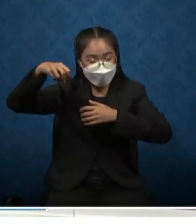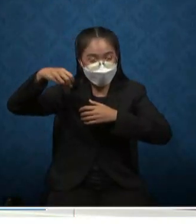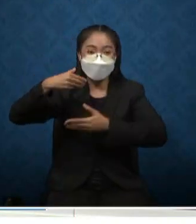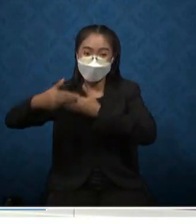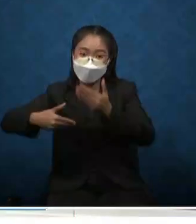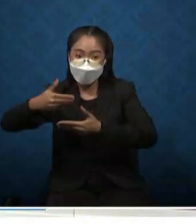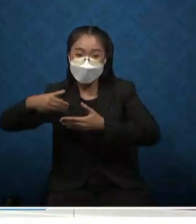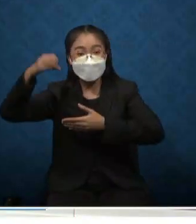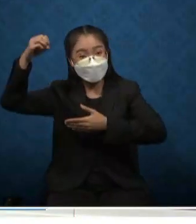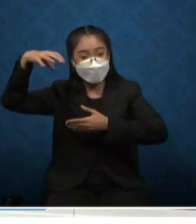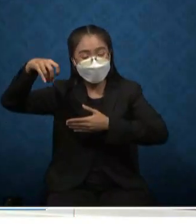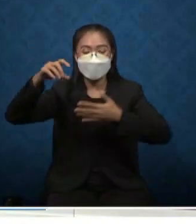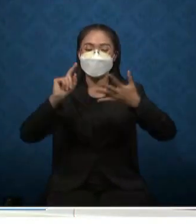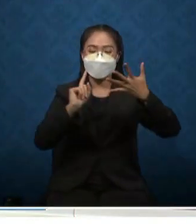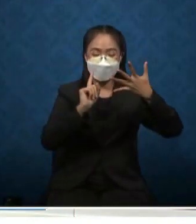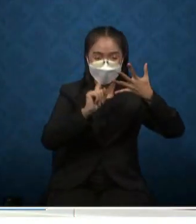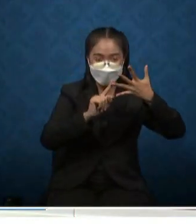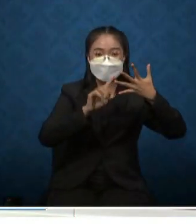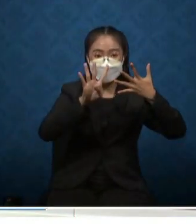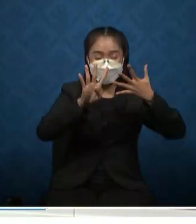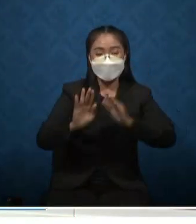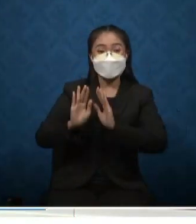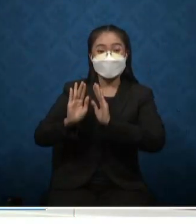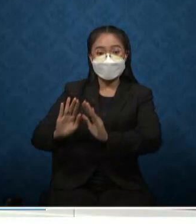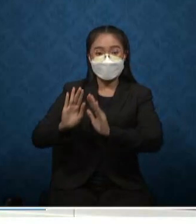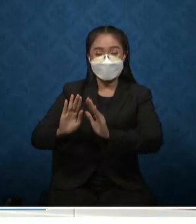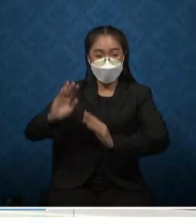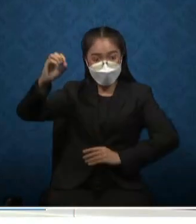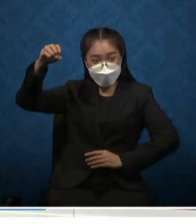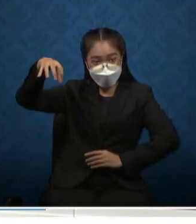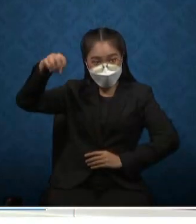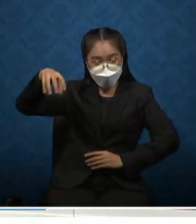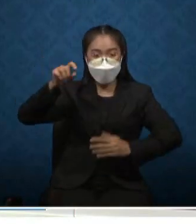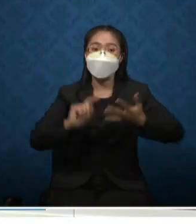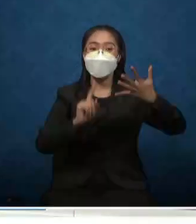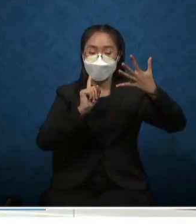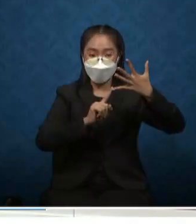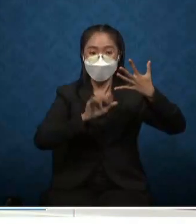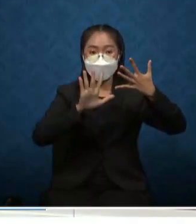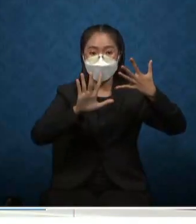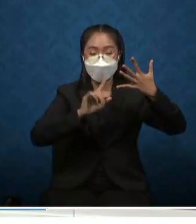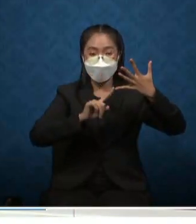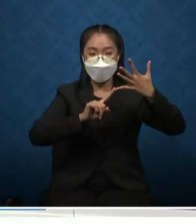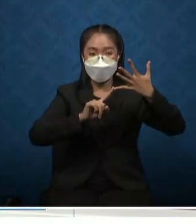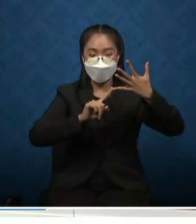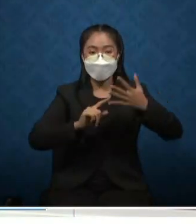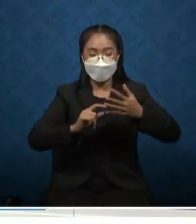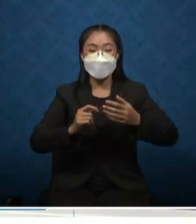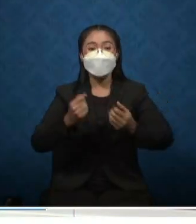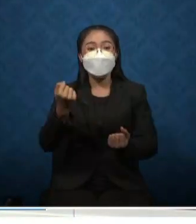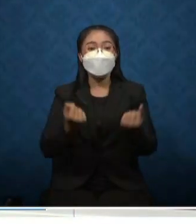ระบบกักเก็บพลังงานและเสาหลักที่ 5การบูรณาการรถยนต์ไฟ